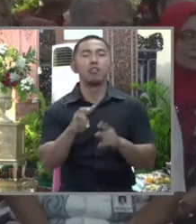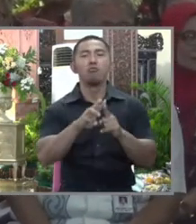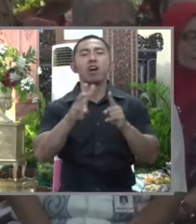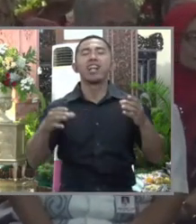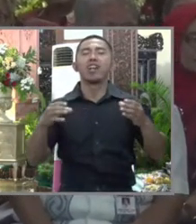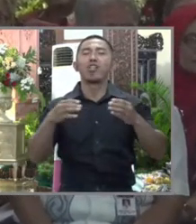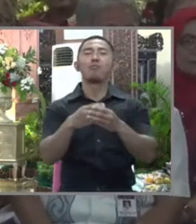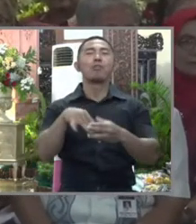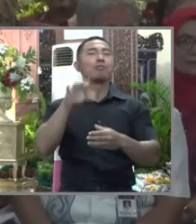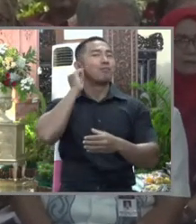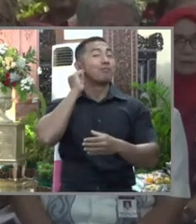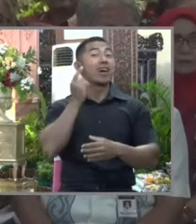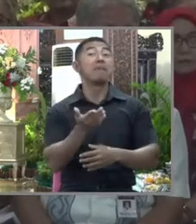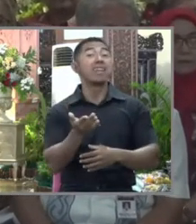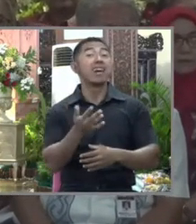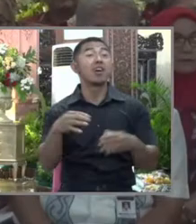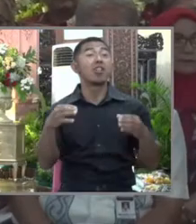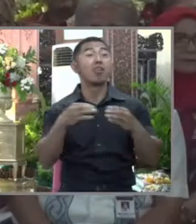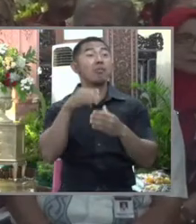kelompok perempuan?